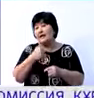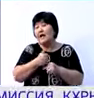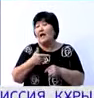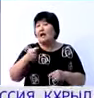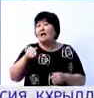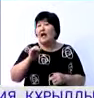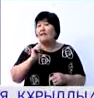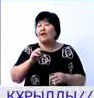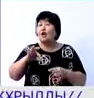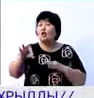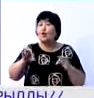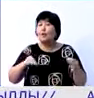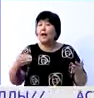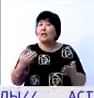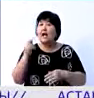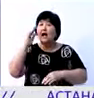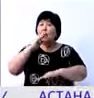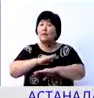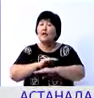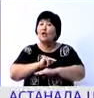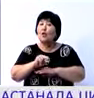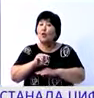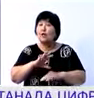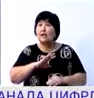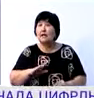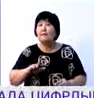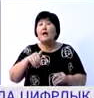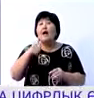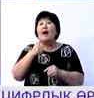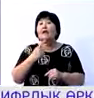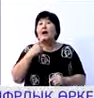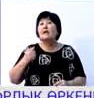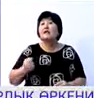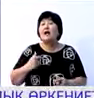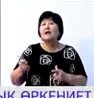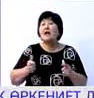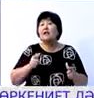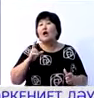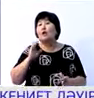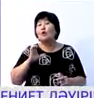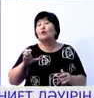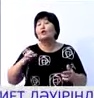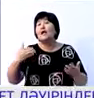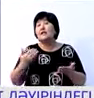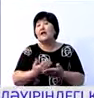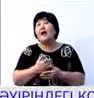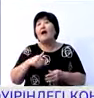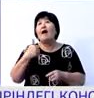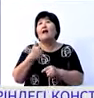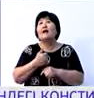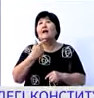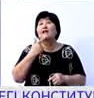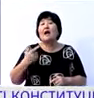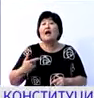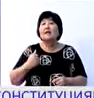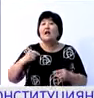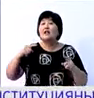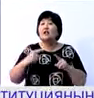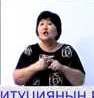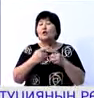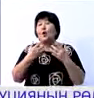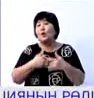және жобалау сияқты жаңа пәндер оқытылады. Алғашқы әскери дайындық курсының мазмұны толық жаңарып, алғашқы әскери және технологиялық